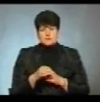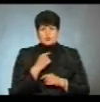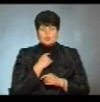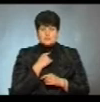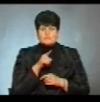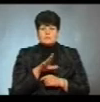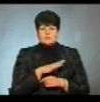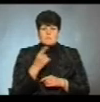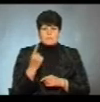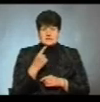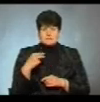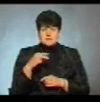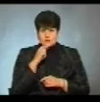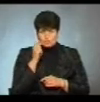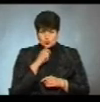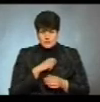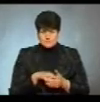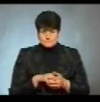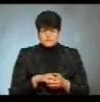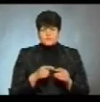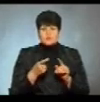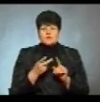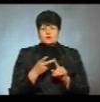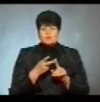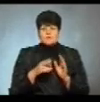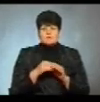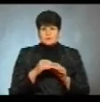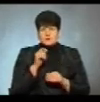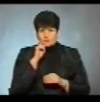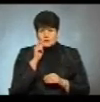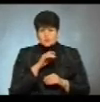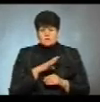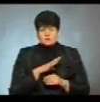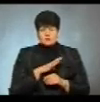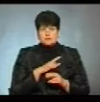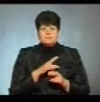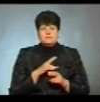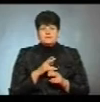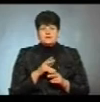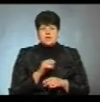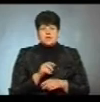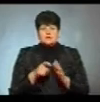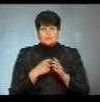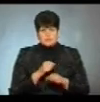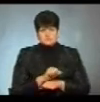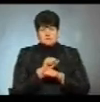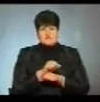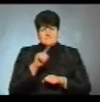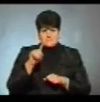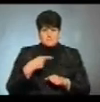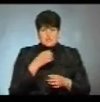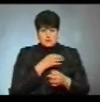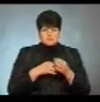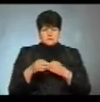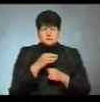став першим президентом України. Другі вибори в Україні відбулися достроково. На Донбасі страйкували шахтарі і вимагали